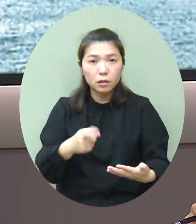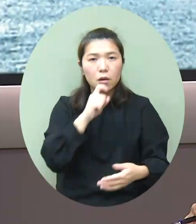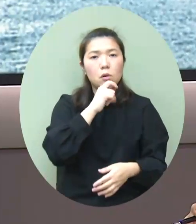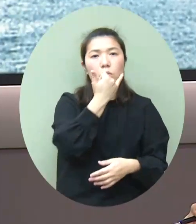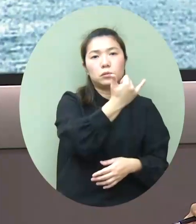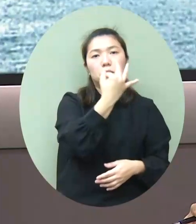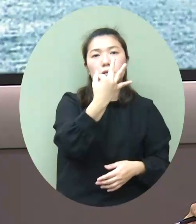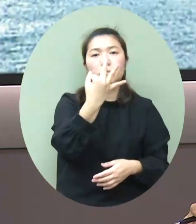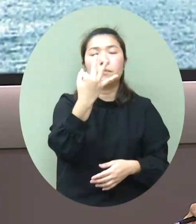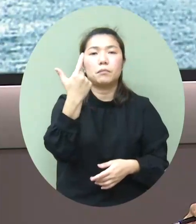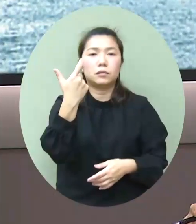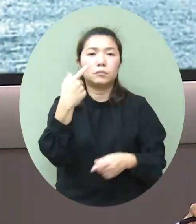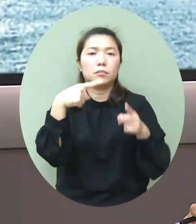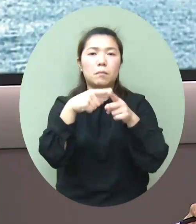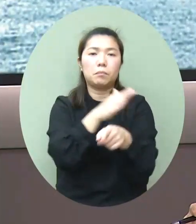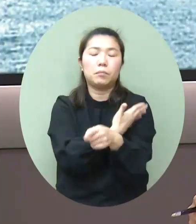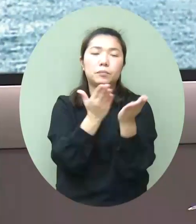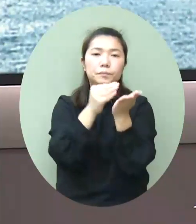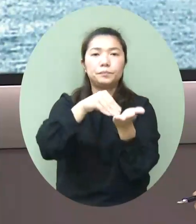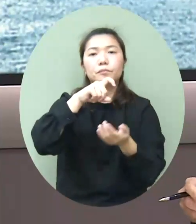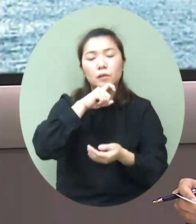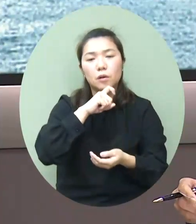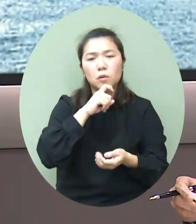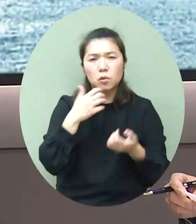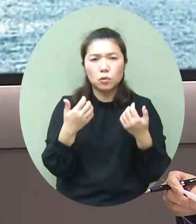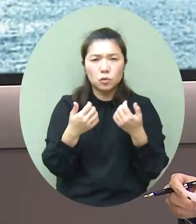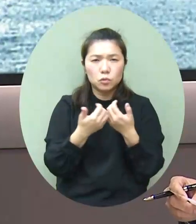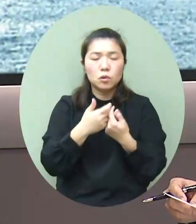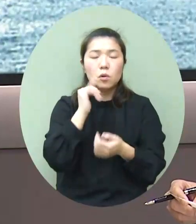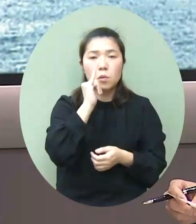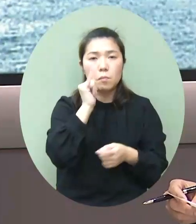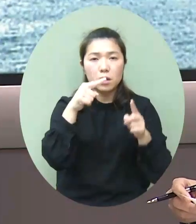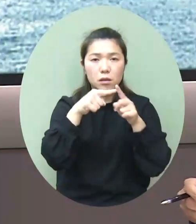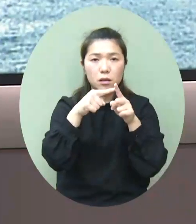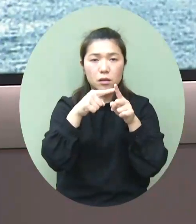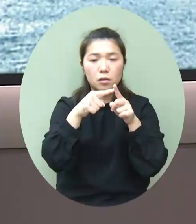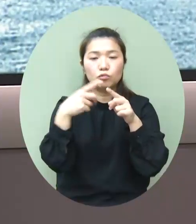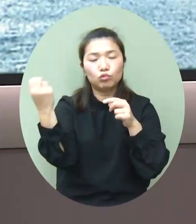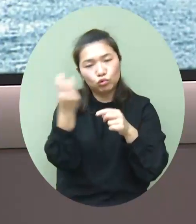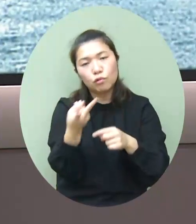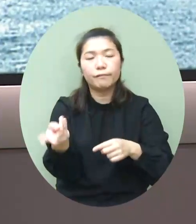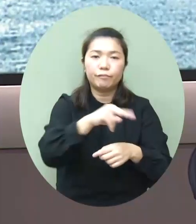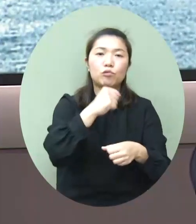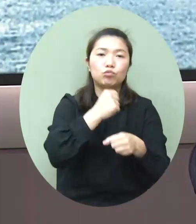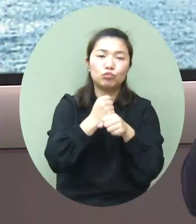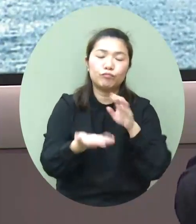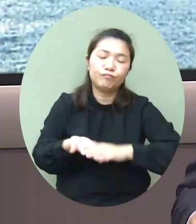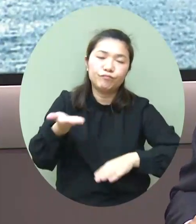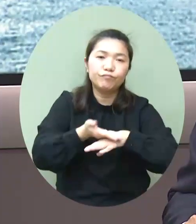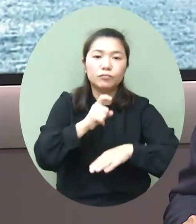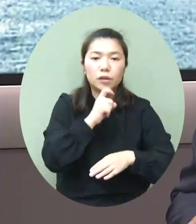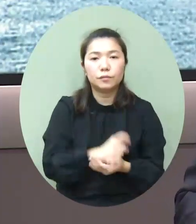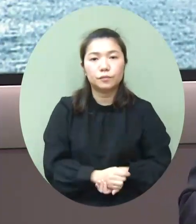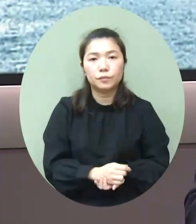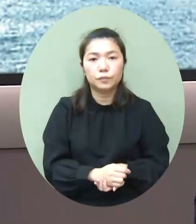是确诊。员工方面，6380名的员工确诊，大概600名已经返回他们的工作岗